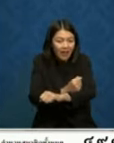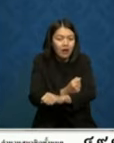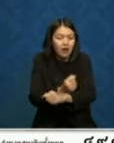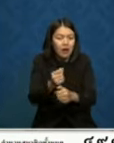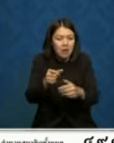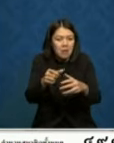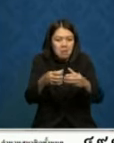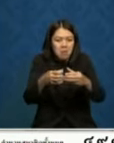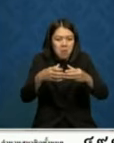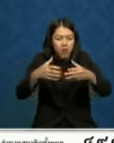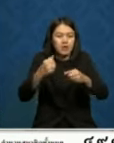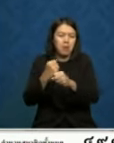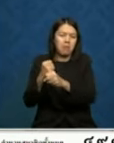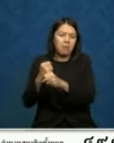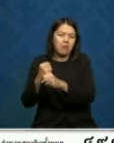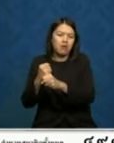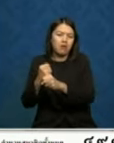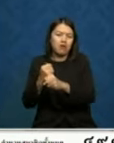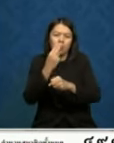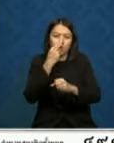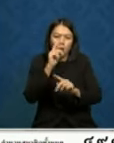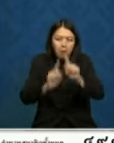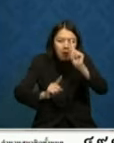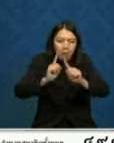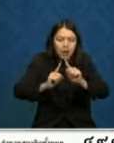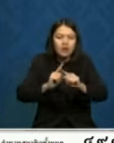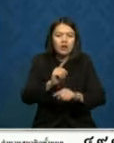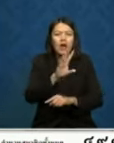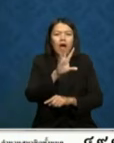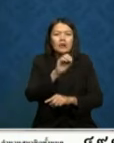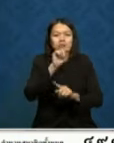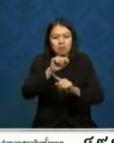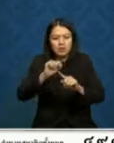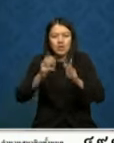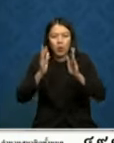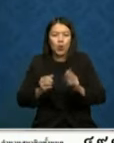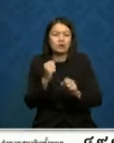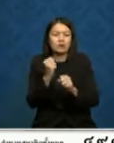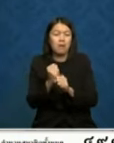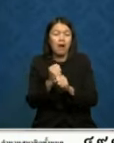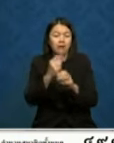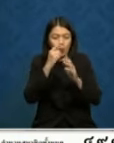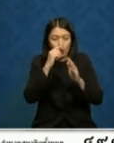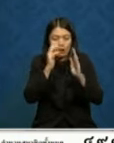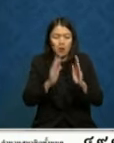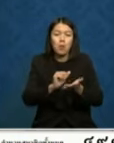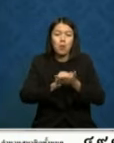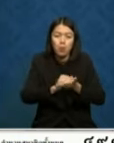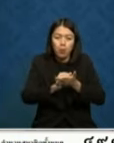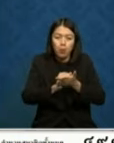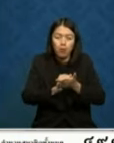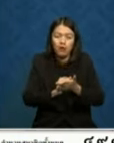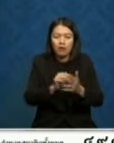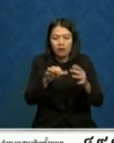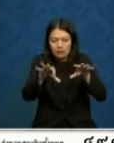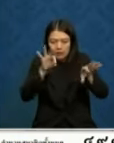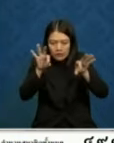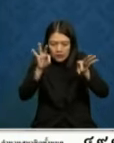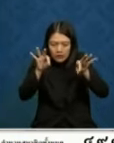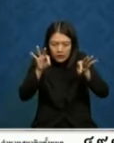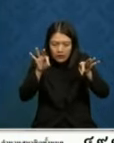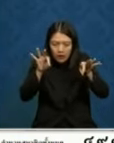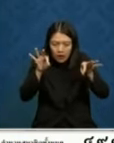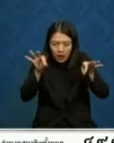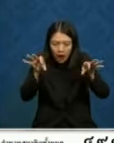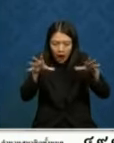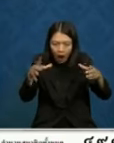ขึ้นแล้วก็ยังใช้เกณฑ์ชี้วัดเดิมว่า150ของจำนวนประชากรที่ได้รับการบริการได้รับการคัดกรองเพื่อ